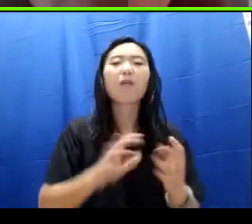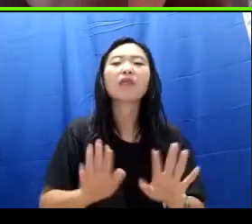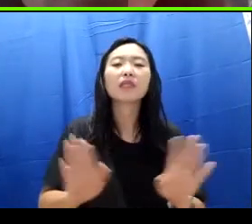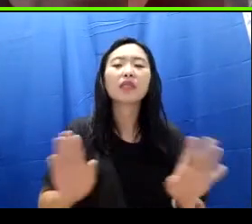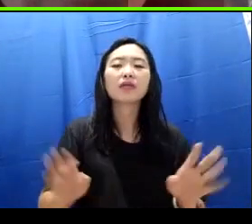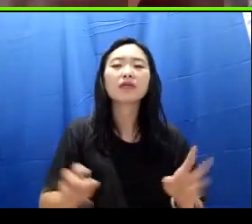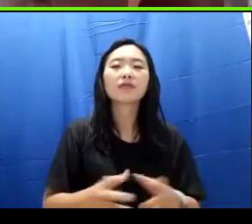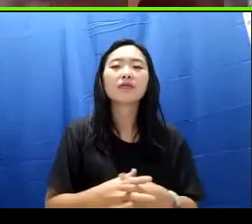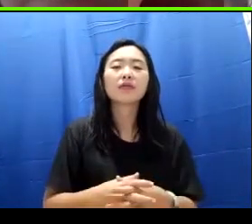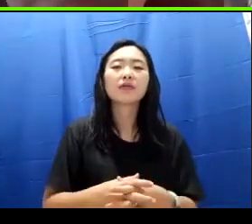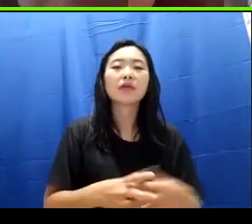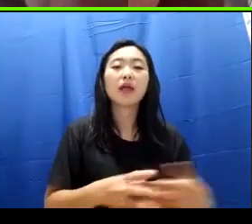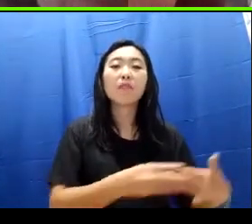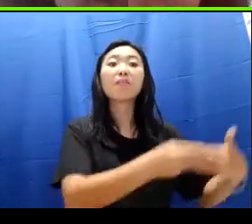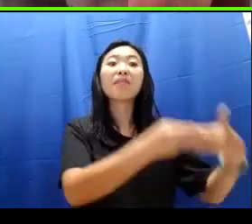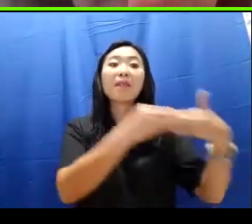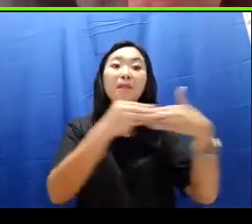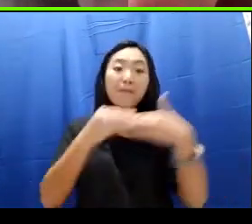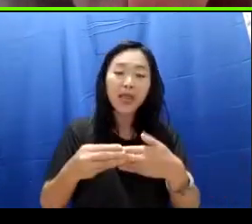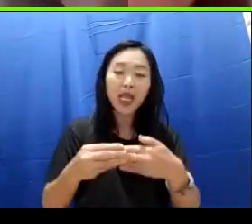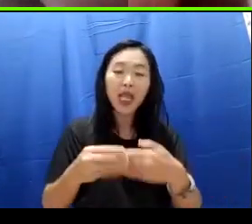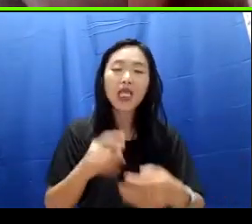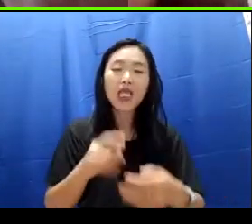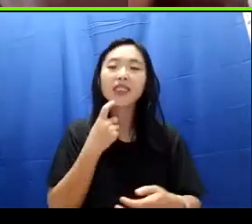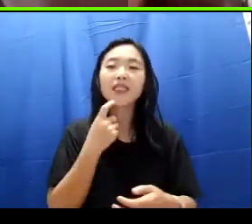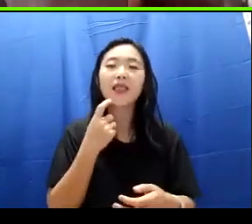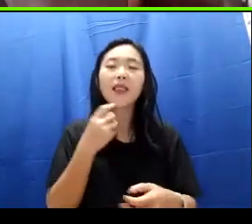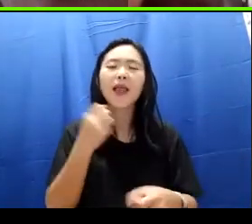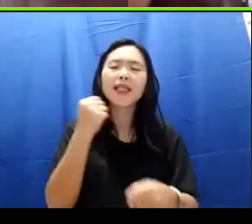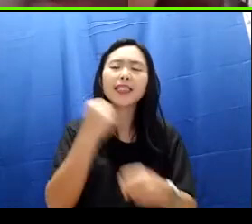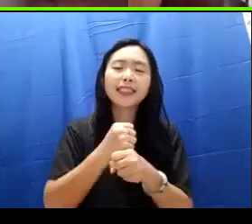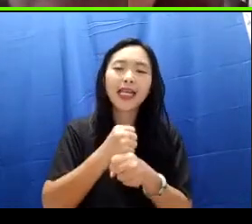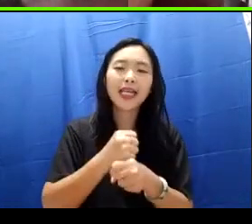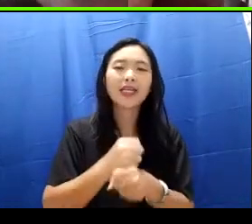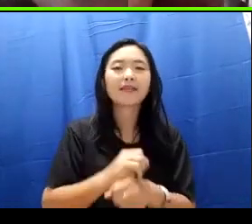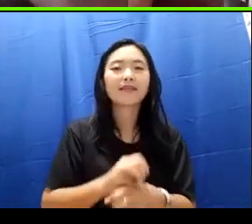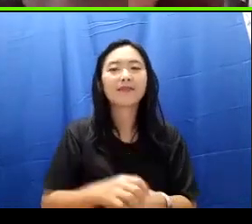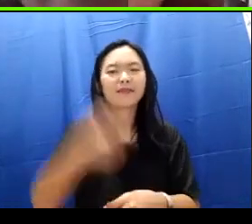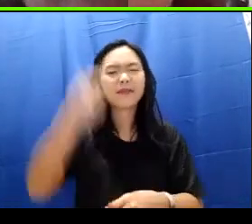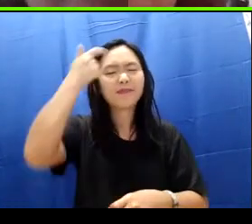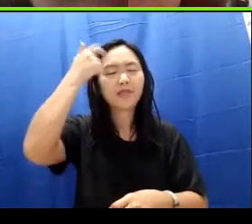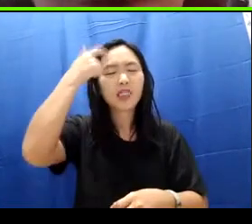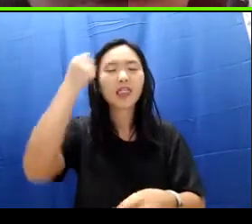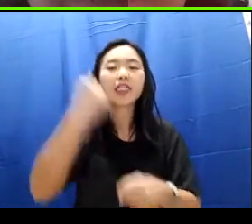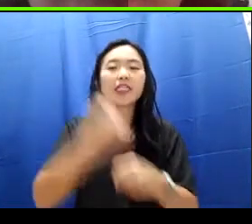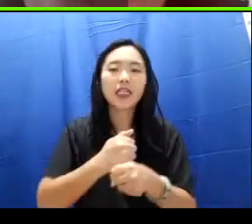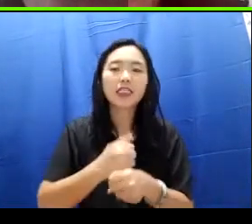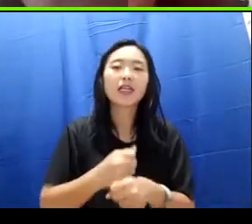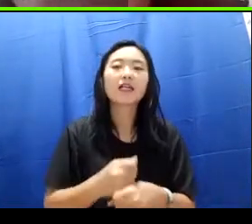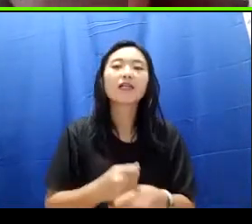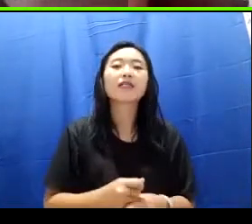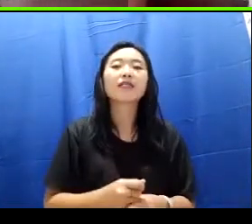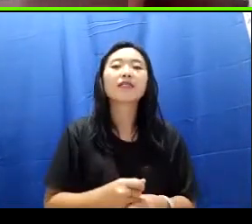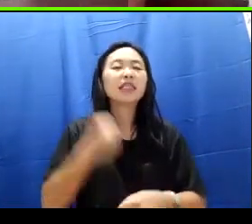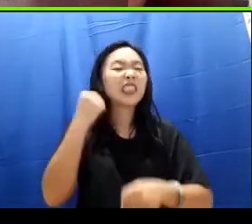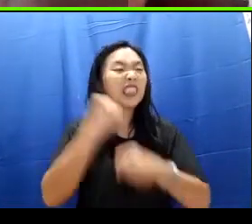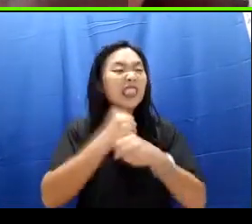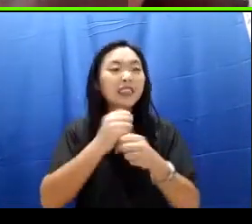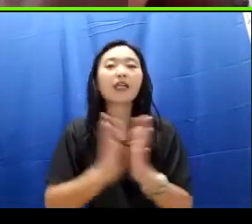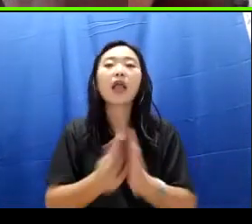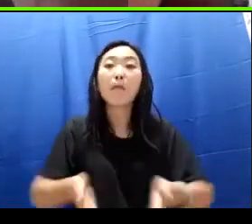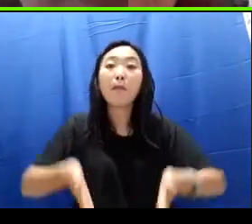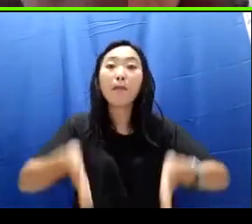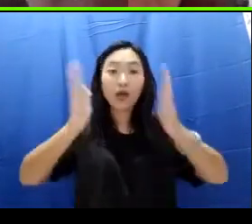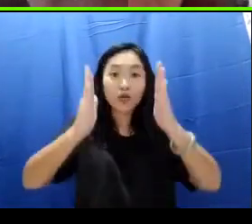gender gitu. Kita waktu itu punya 3 bahkan mata kuliah gender ya. Ada sosiologi gender, gender dan pembangunan memang khas ya pada masa